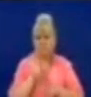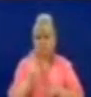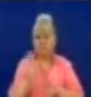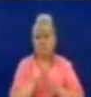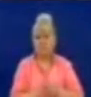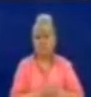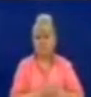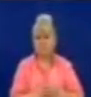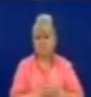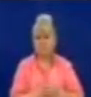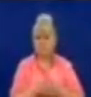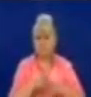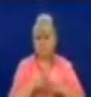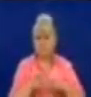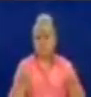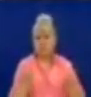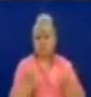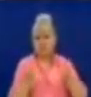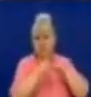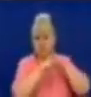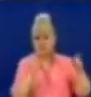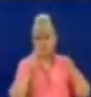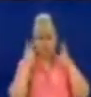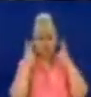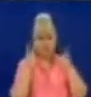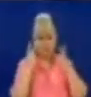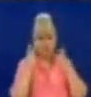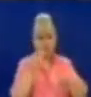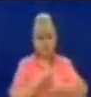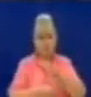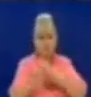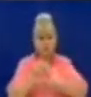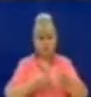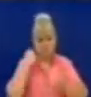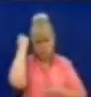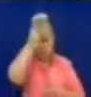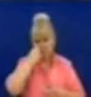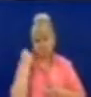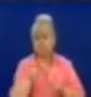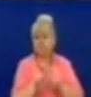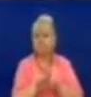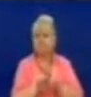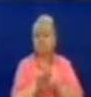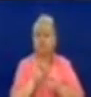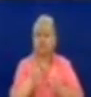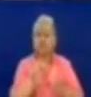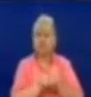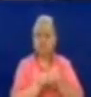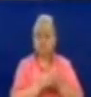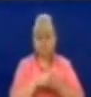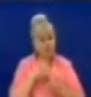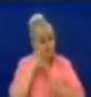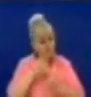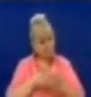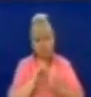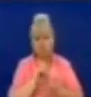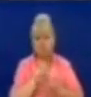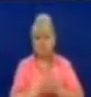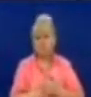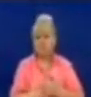gjendje, sepse është institucioni më i rëndësishëm ekonomik në vend. Dhe si i tillë, ky nuk duhet vetëm të vëzhgoj